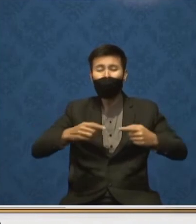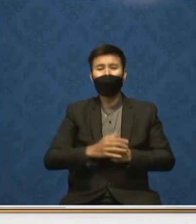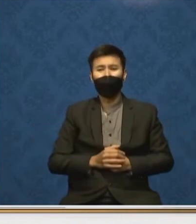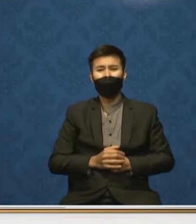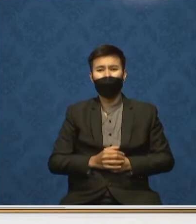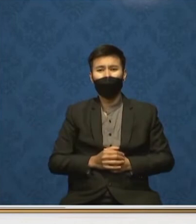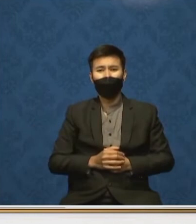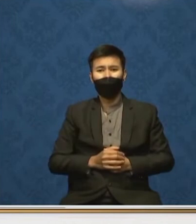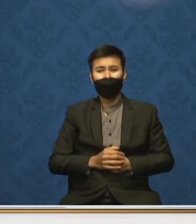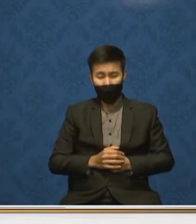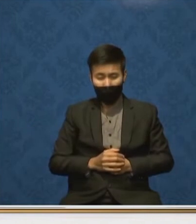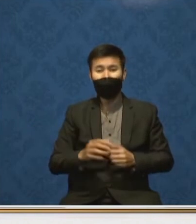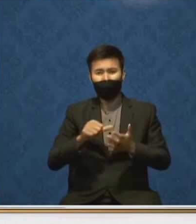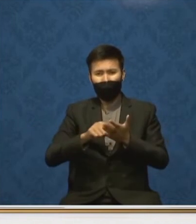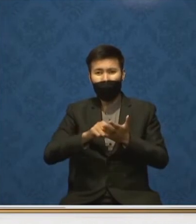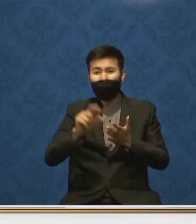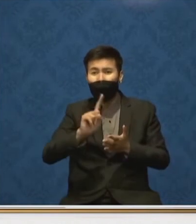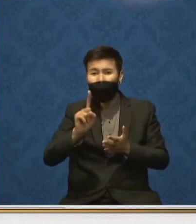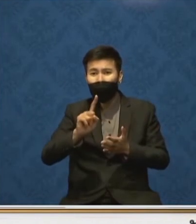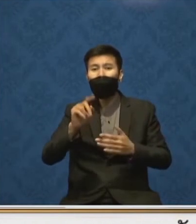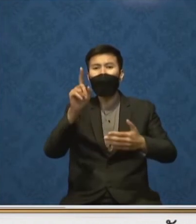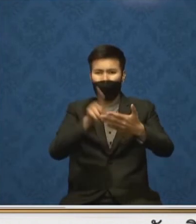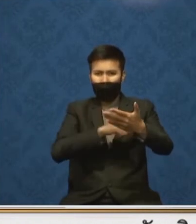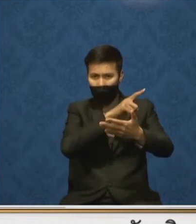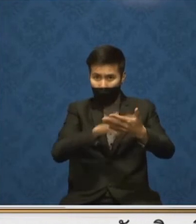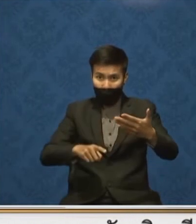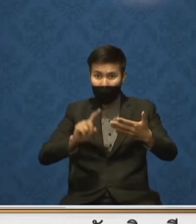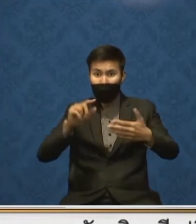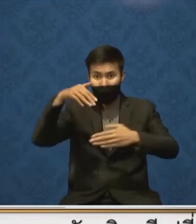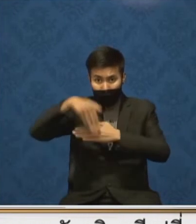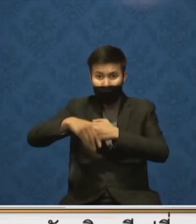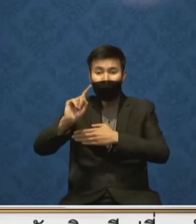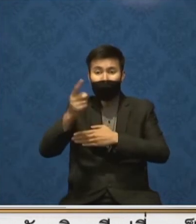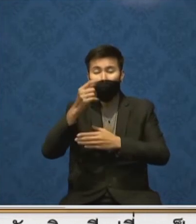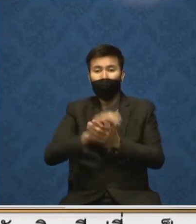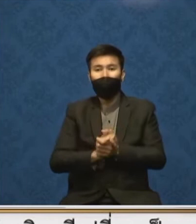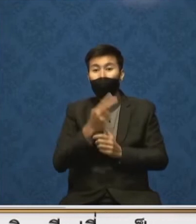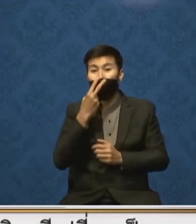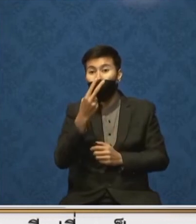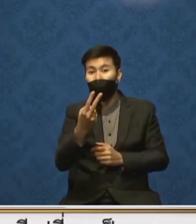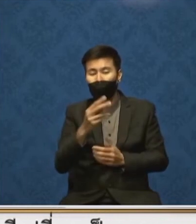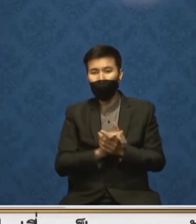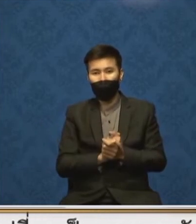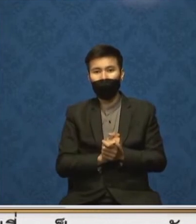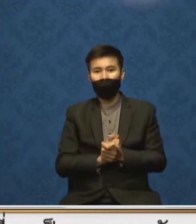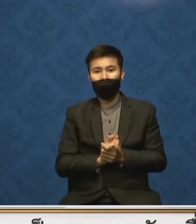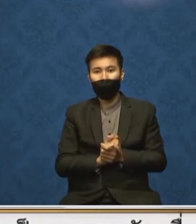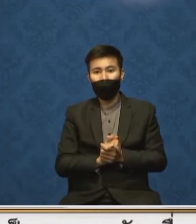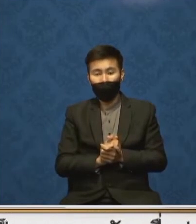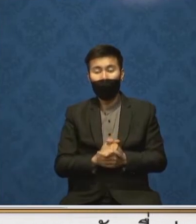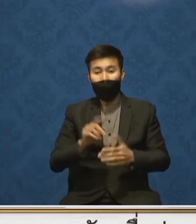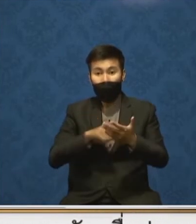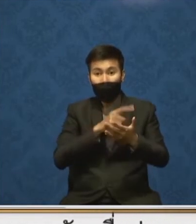้งผ่านการเลอกตั้งถ้าลองดูสิค้วบรากาศที่ผ่านมาของการเลอกตงพูว่ากฎมอเนี่มนสร้างความหวงให้กประชาชน